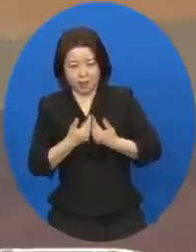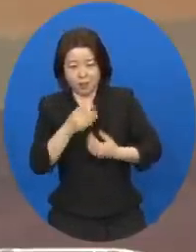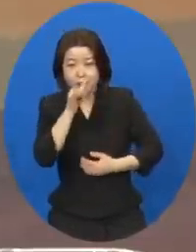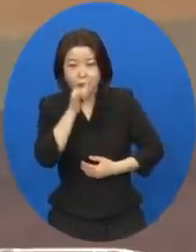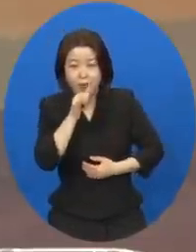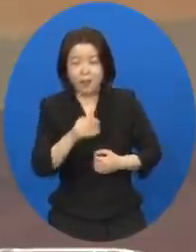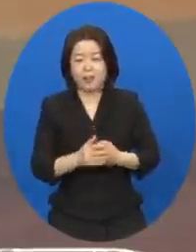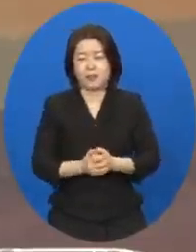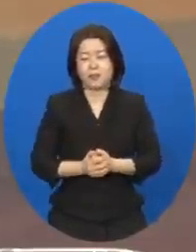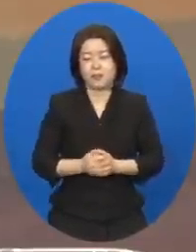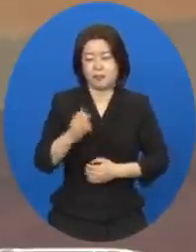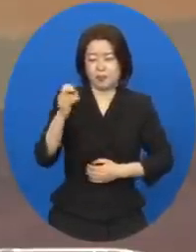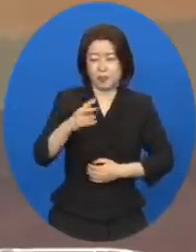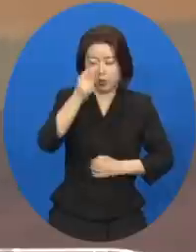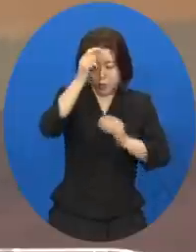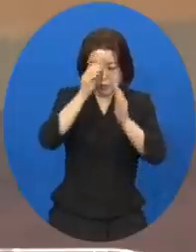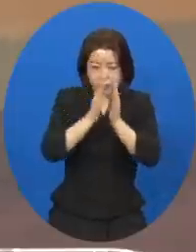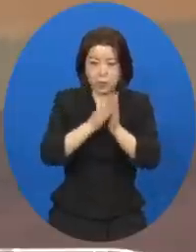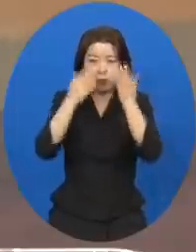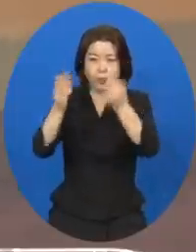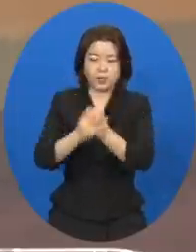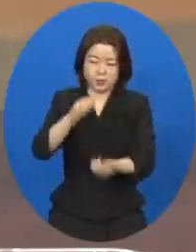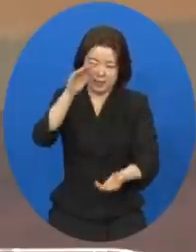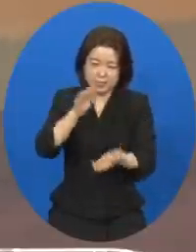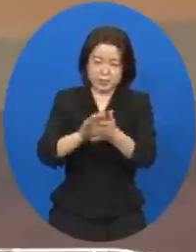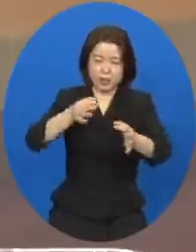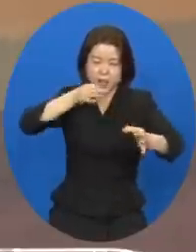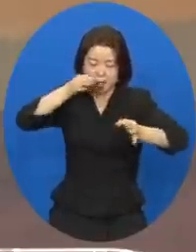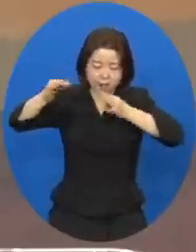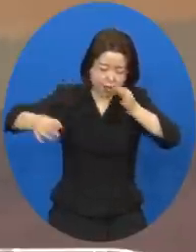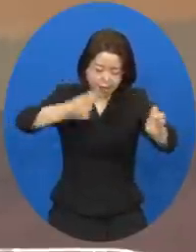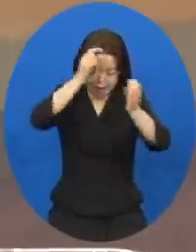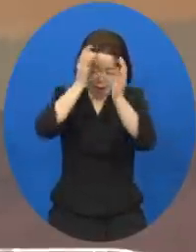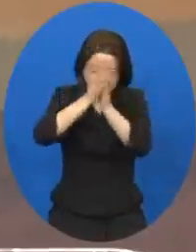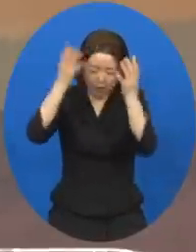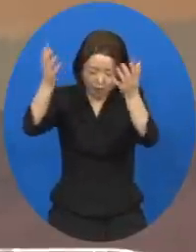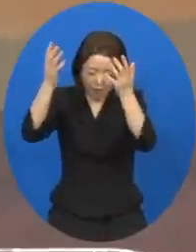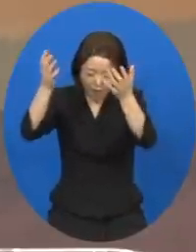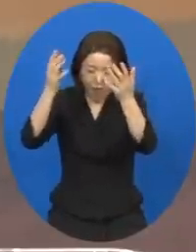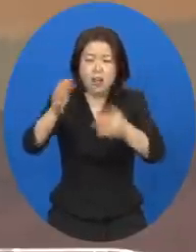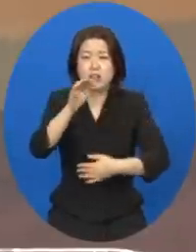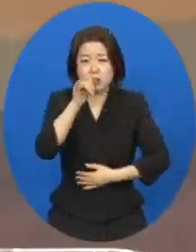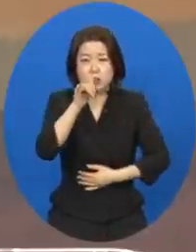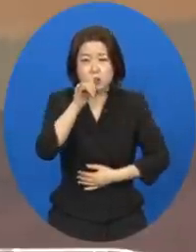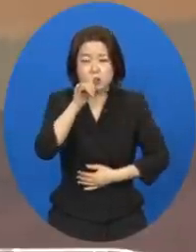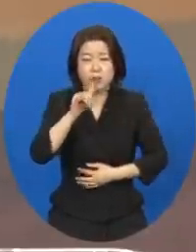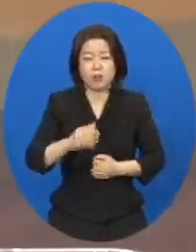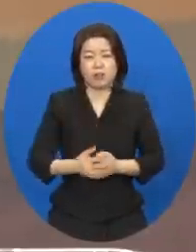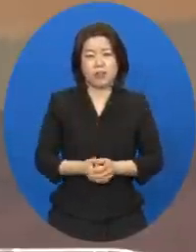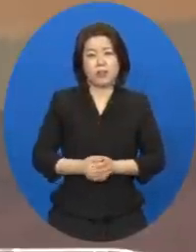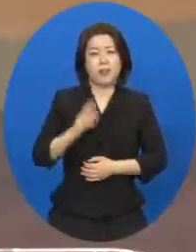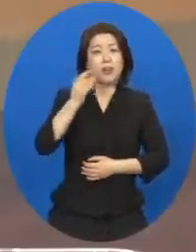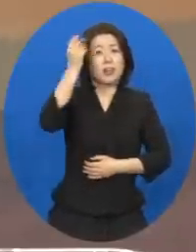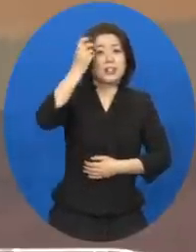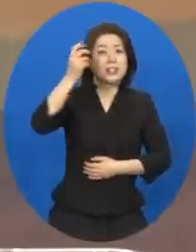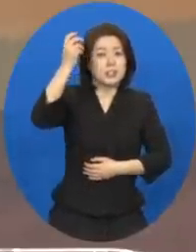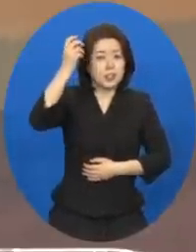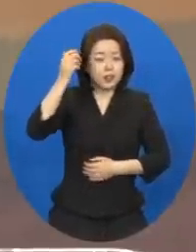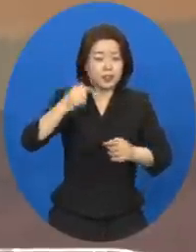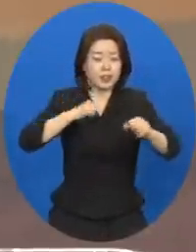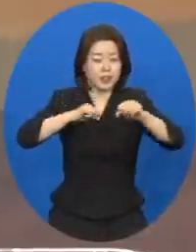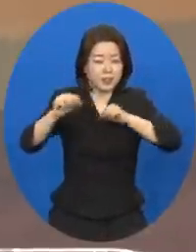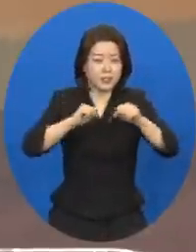기도를 해도 막 뜨거운 통성 기도를 하게 됩니다. 성령의 역사가 실제로